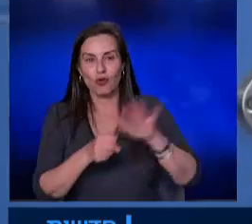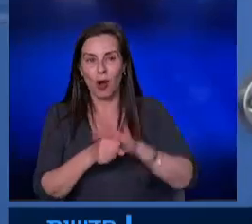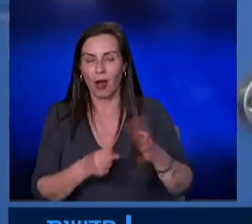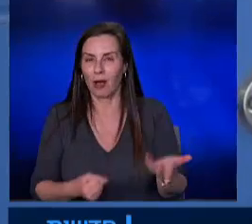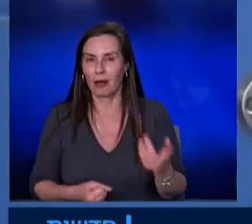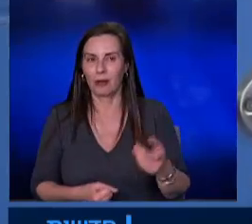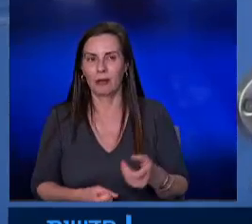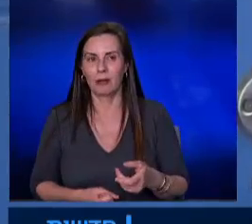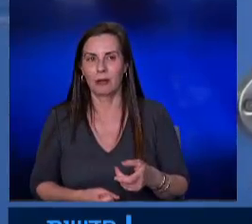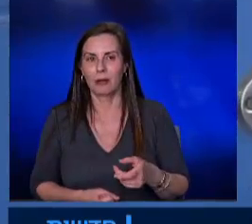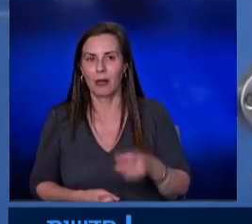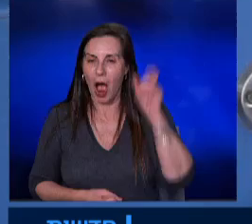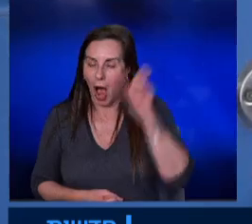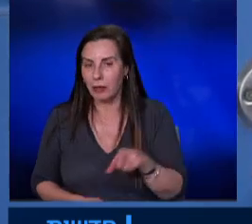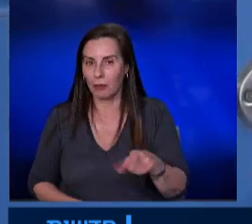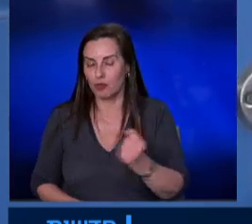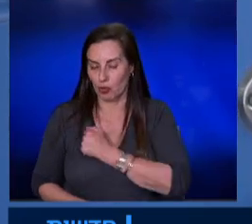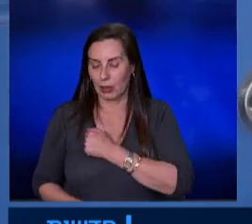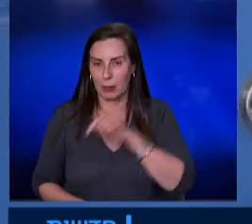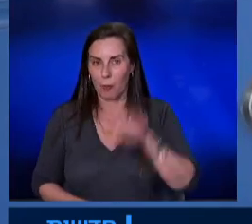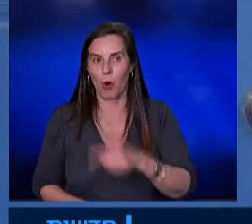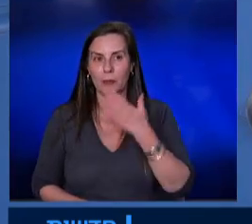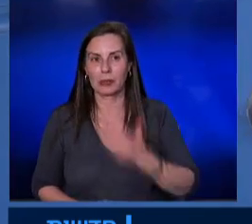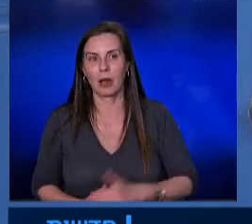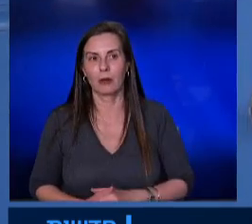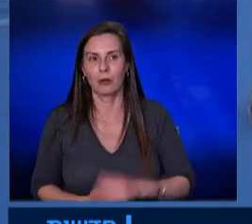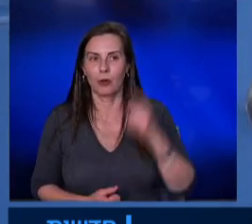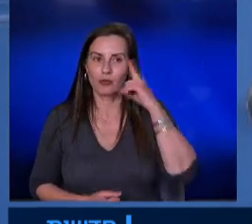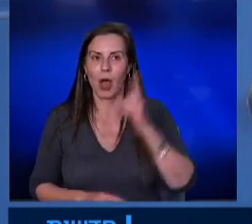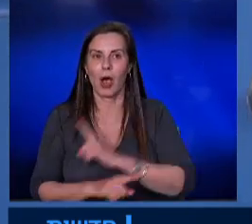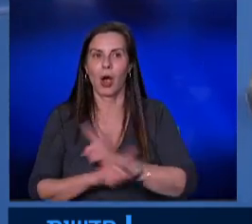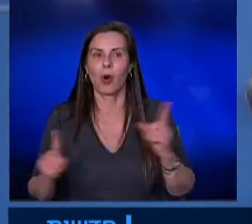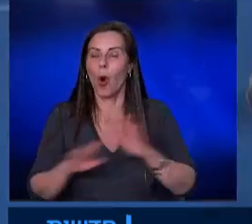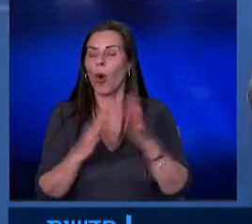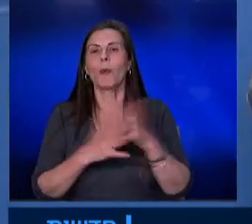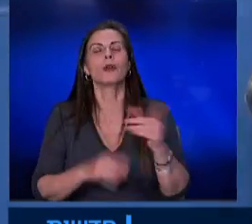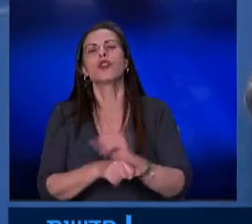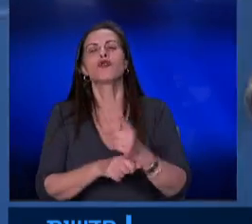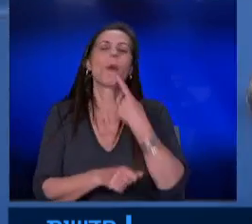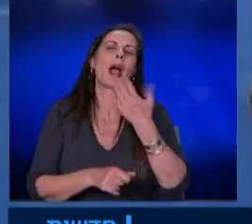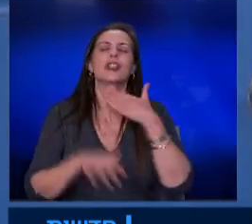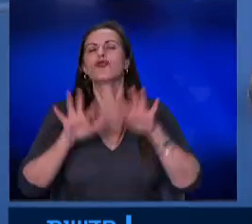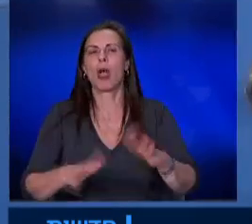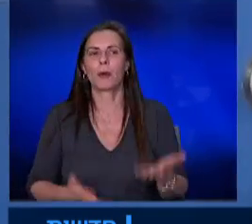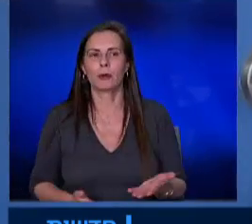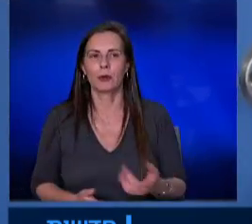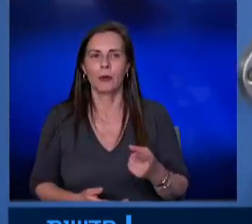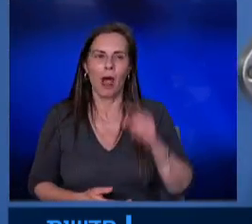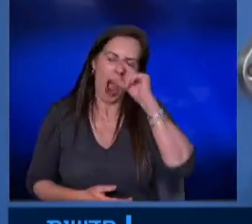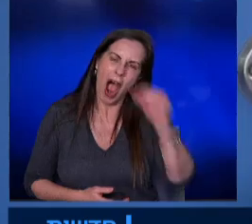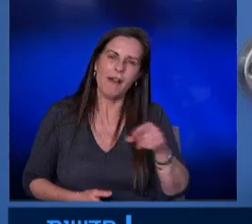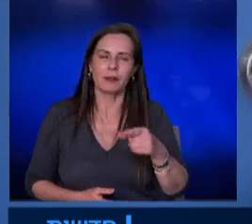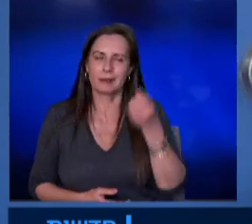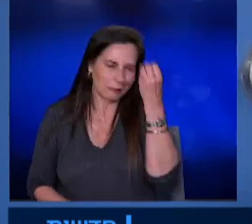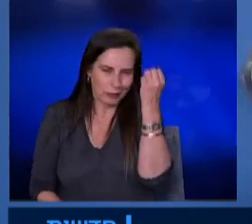האנטישמיות. אתה כבן של ניצולת שואה, שהולכים לך אנטישמיות. בן אדם שהוא דתי בישראל, אז אני חושב שאסור בכלל עליו, כל ביקורת עליו זה ישר אנטישמיות. תראה איזה אף ארוך ציירת